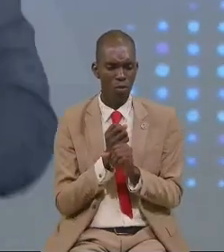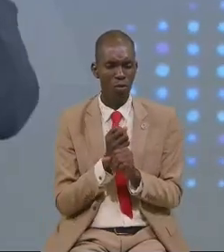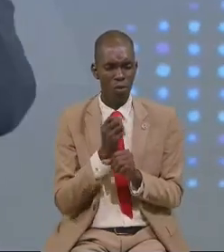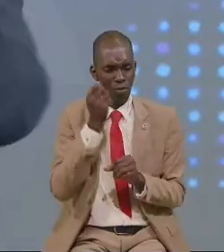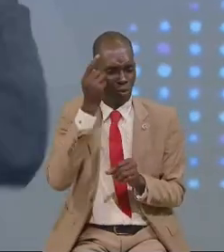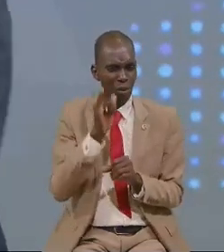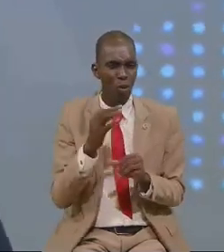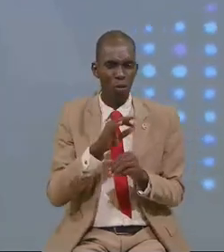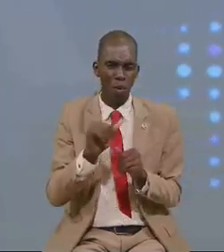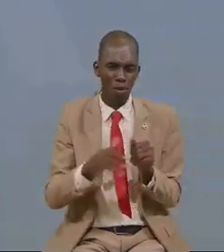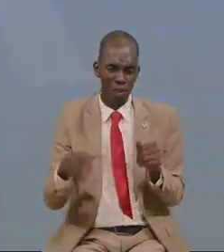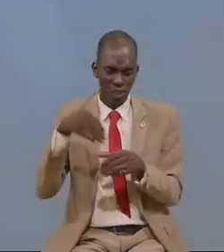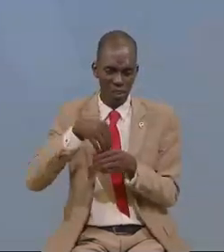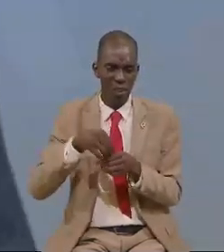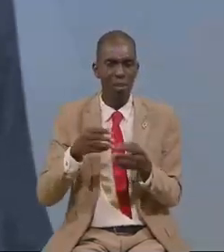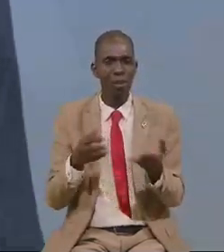livre?